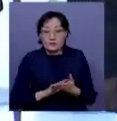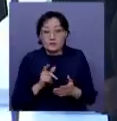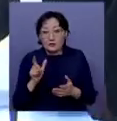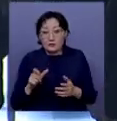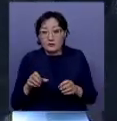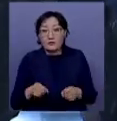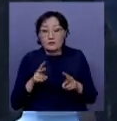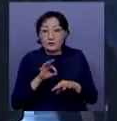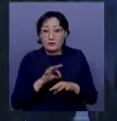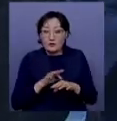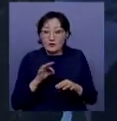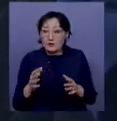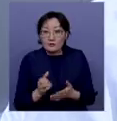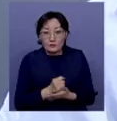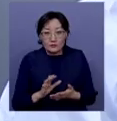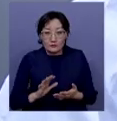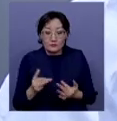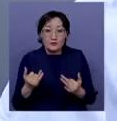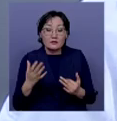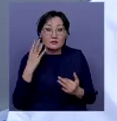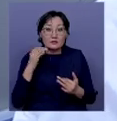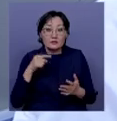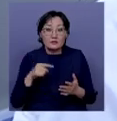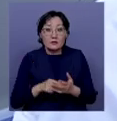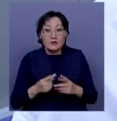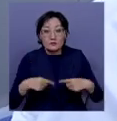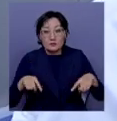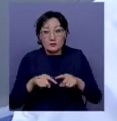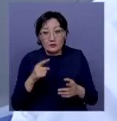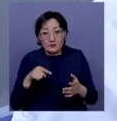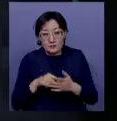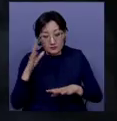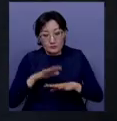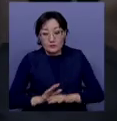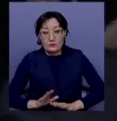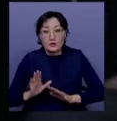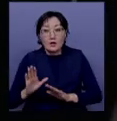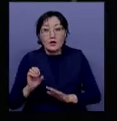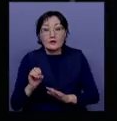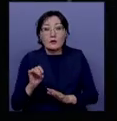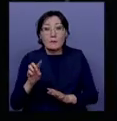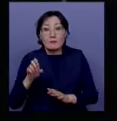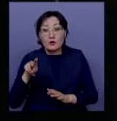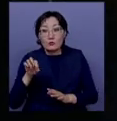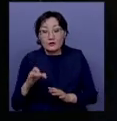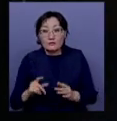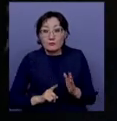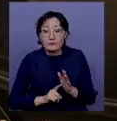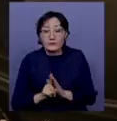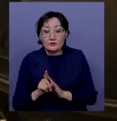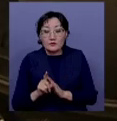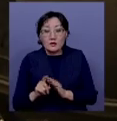қауіпті індеттің белгілері анықталмаған. Бүгін Алматы қалалық штабында қала әкімінің орынбасары Ержан Бабақұмаровтың